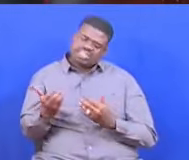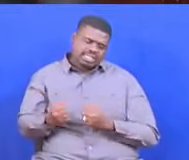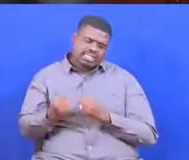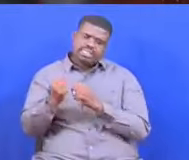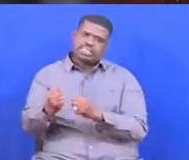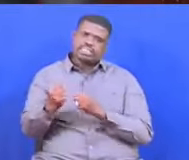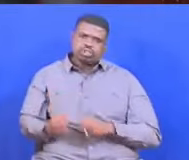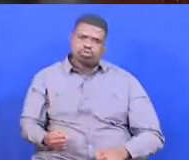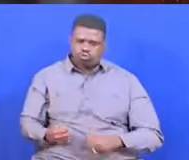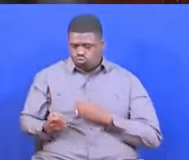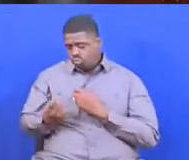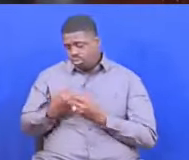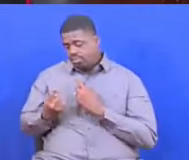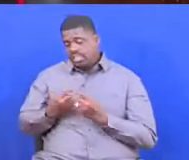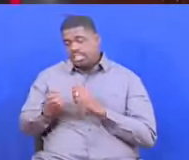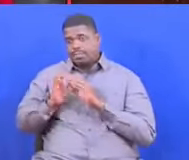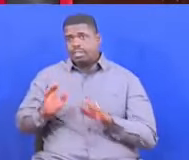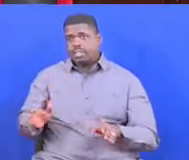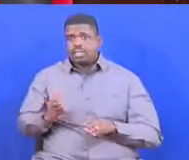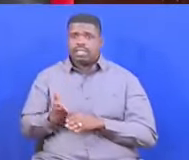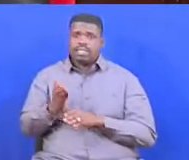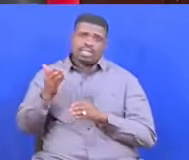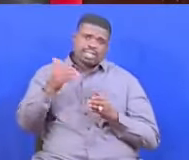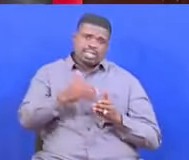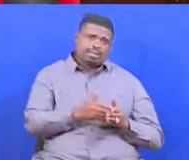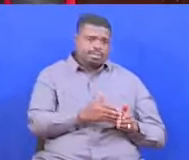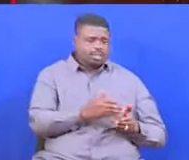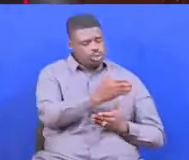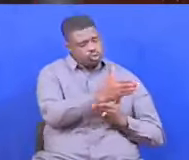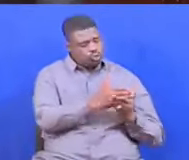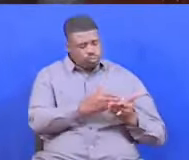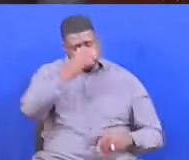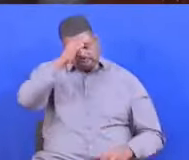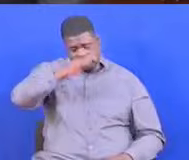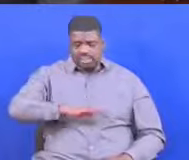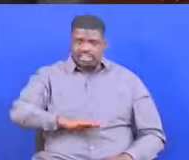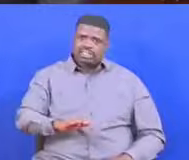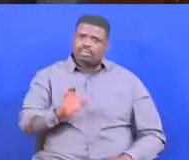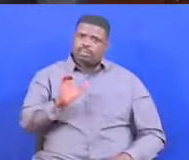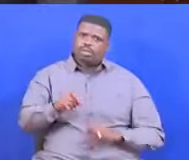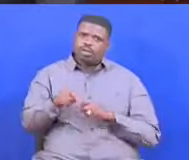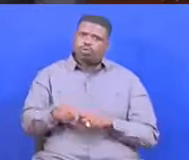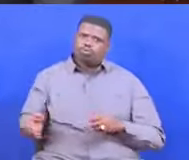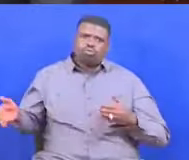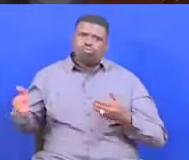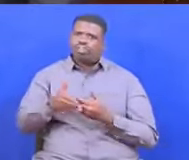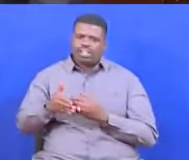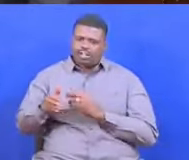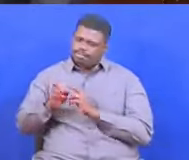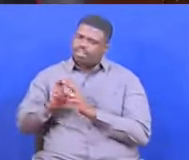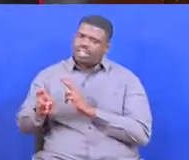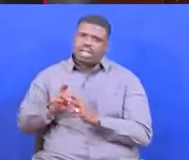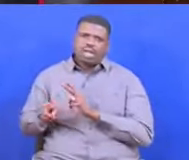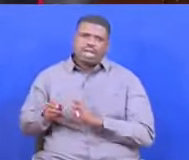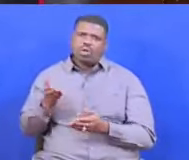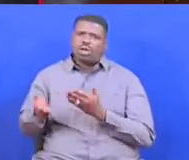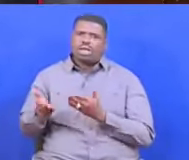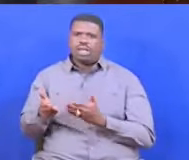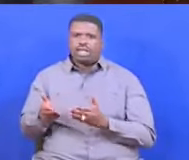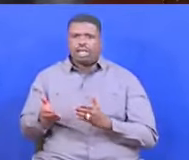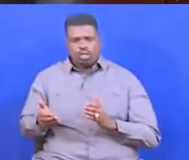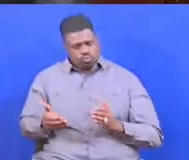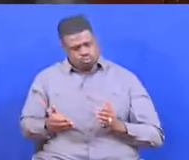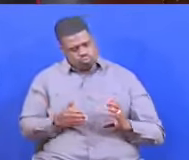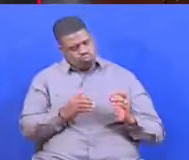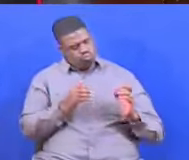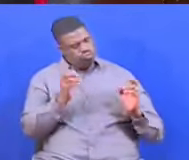kwamba kama tulivyosema ifike kama ni June kama ni December mwaka huu tufunge mjadala wa angalau umeme kufika